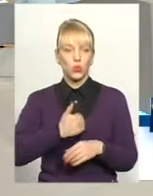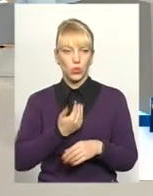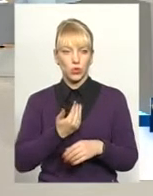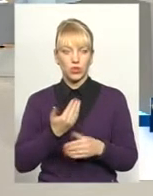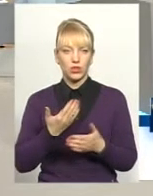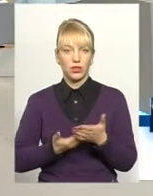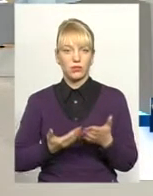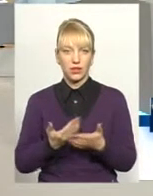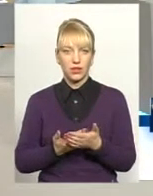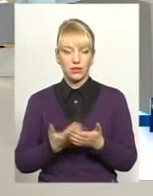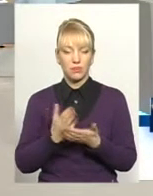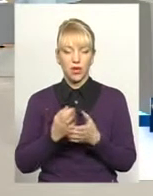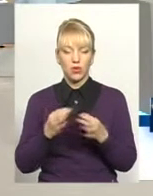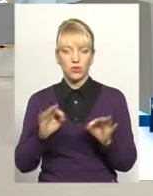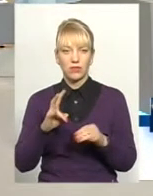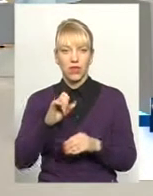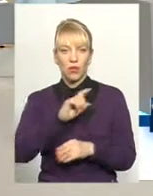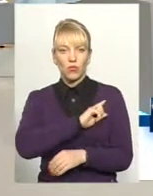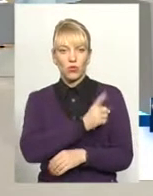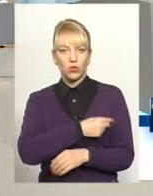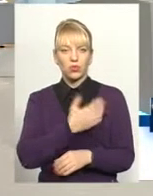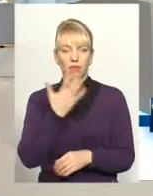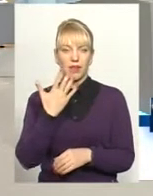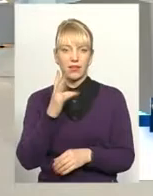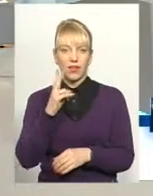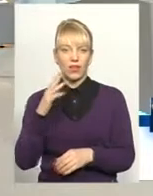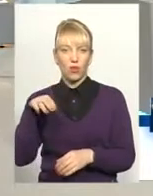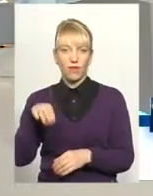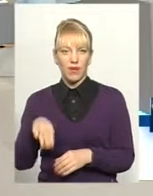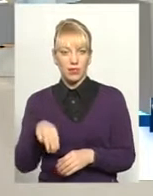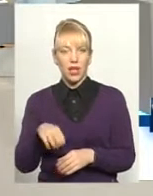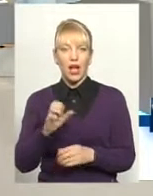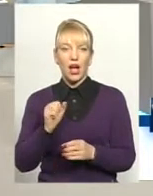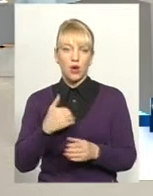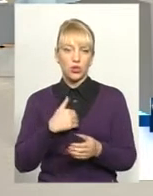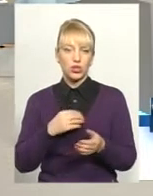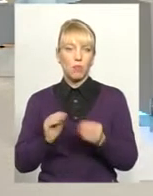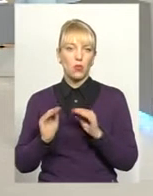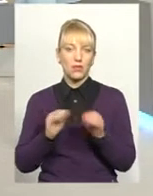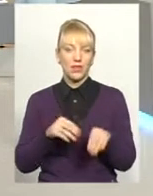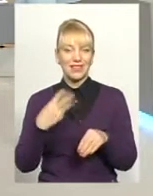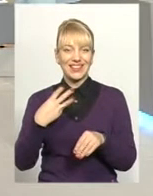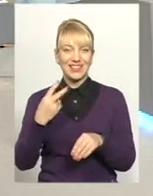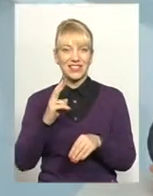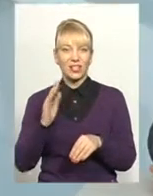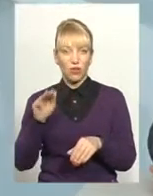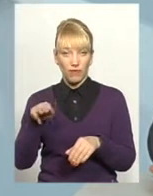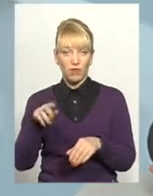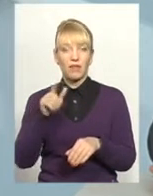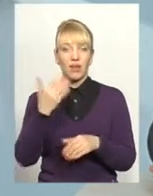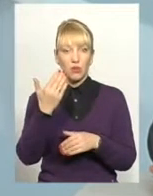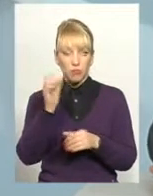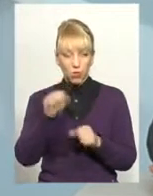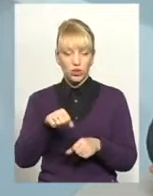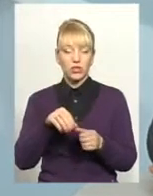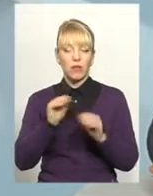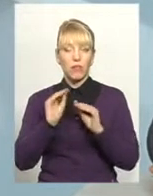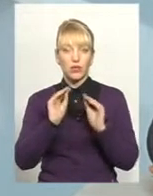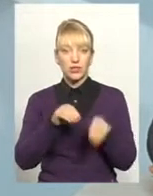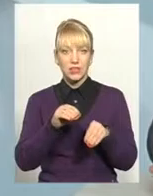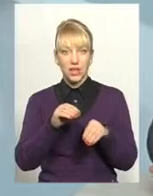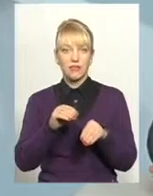допустимо, там дозволену потужність там 5 кВт, а хоче поставити 30 кВт, то ви можете поставити 30 кВт, але вам дозволять